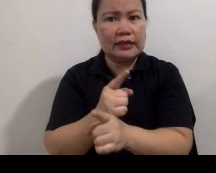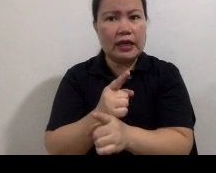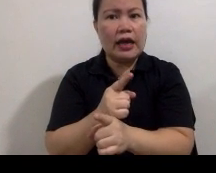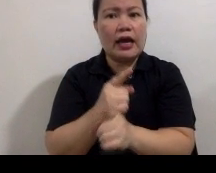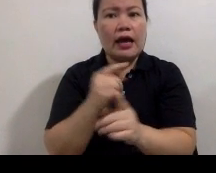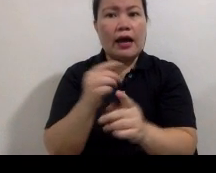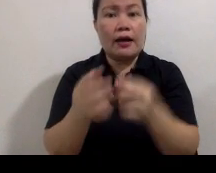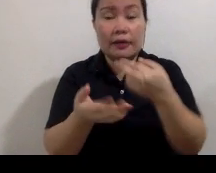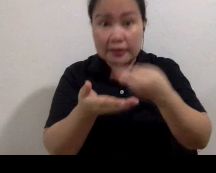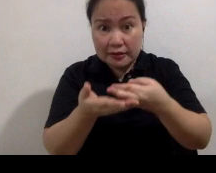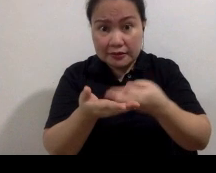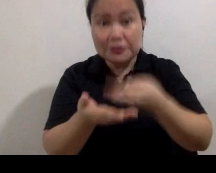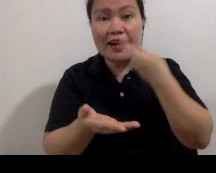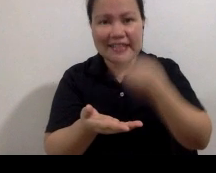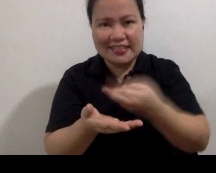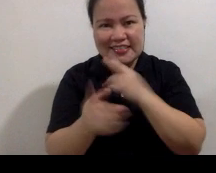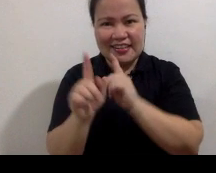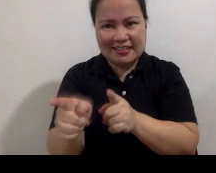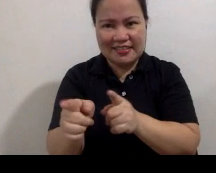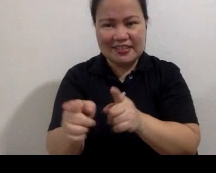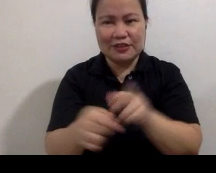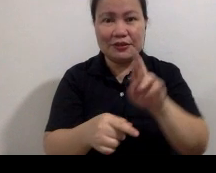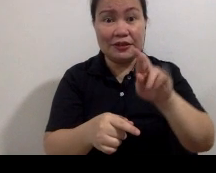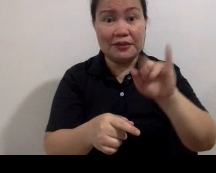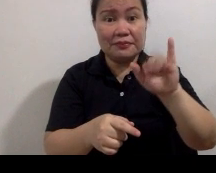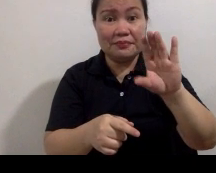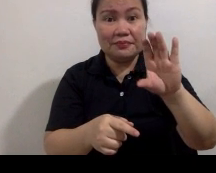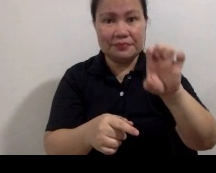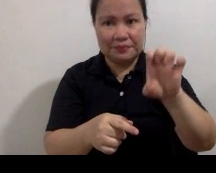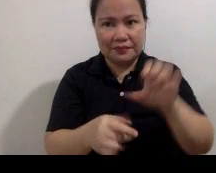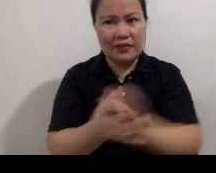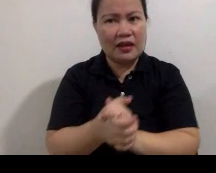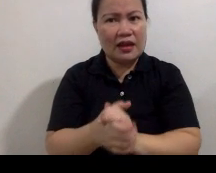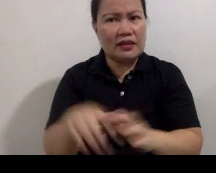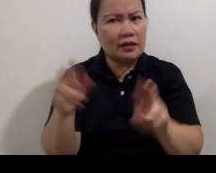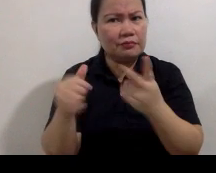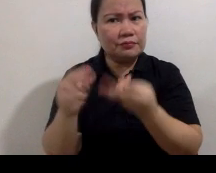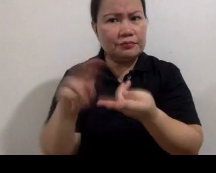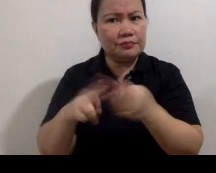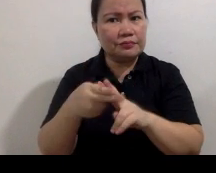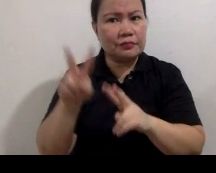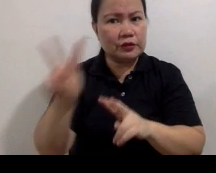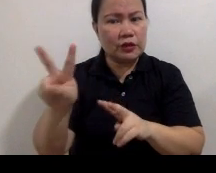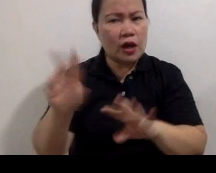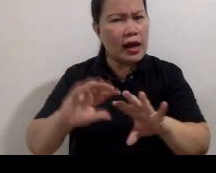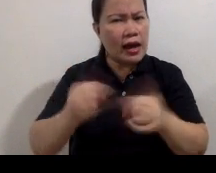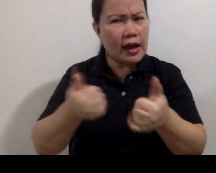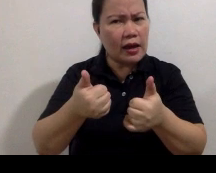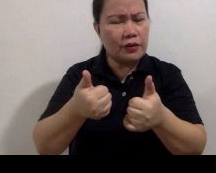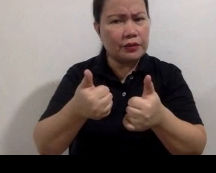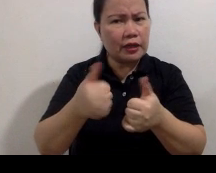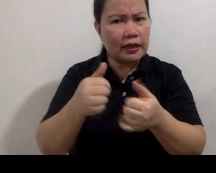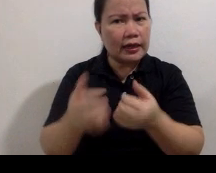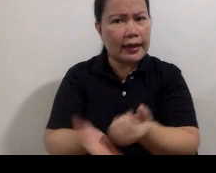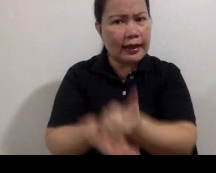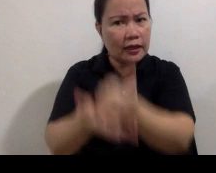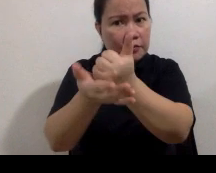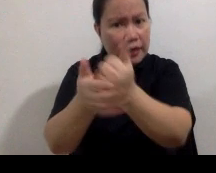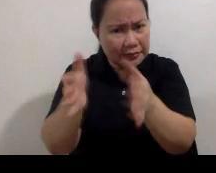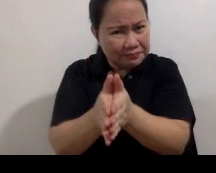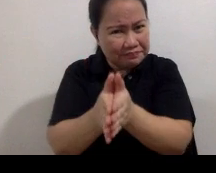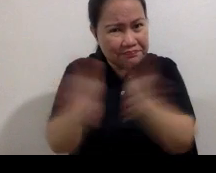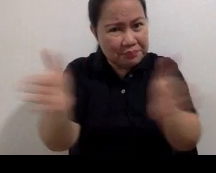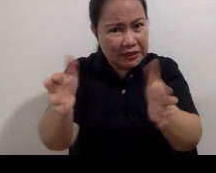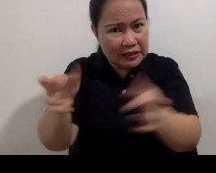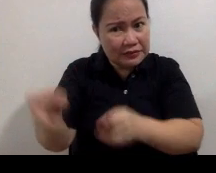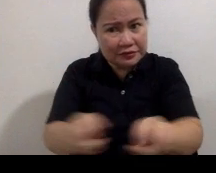Correct, ito yung palay. Pangalawa, paano nakakatulong ang mga naglalakihang ilog sa Timog